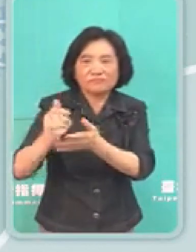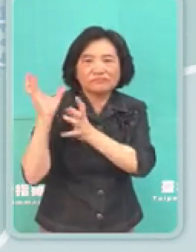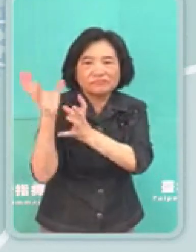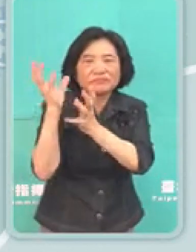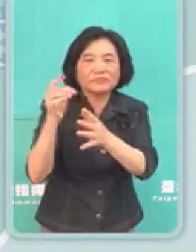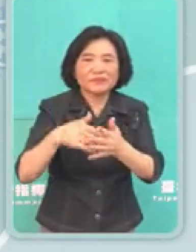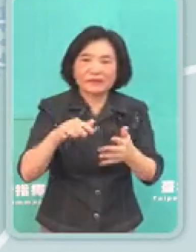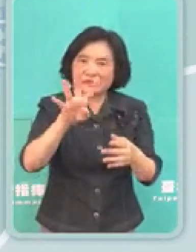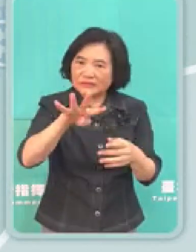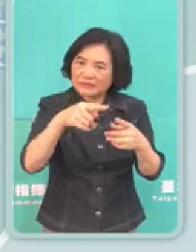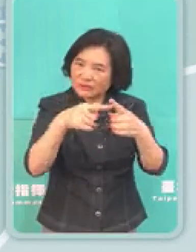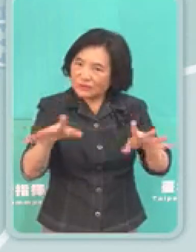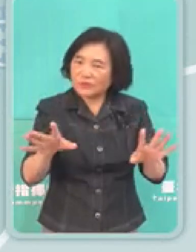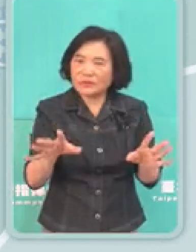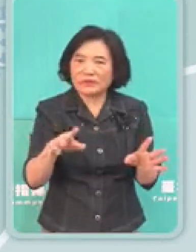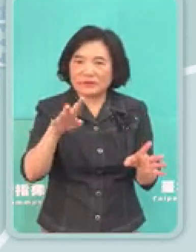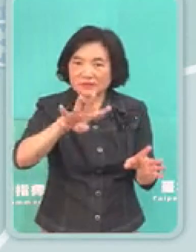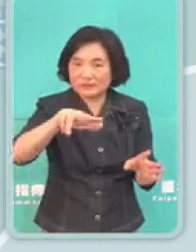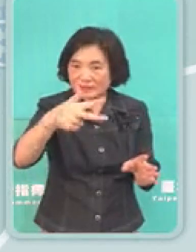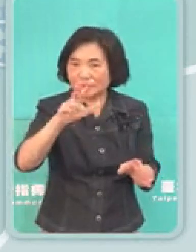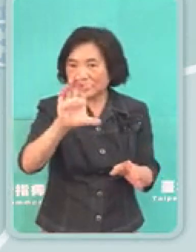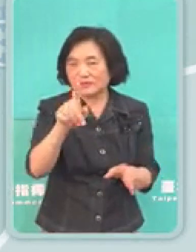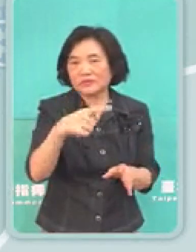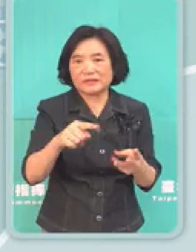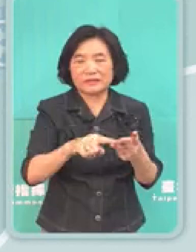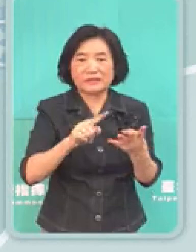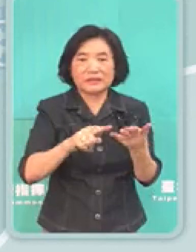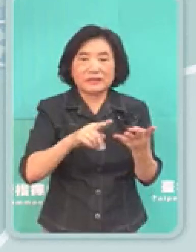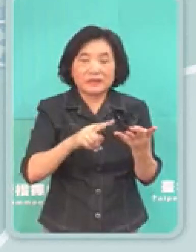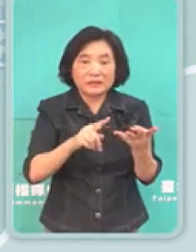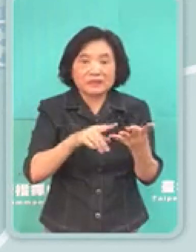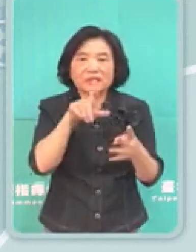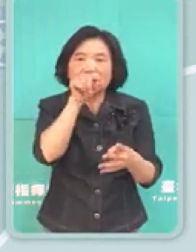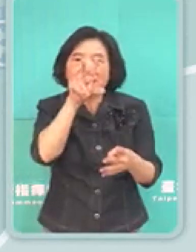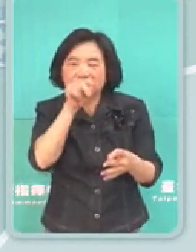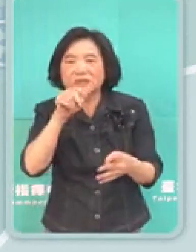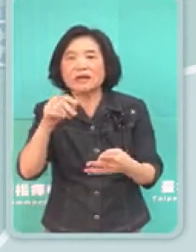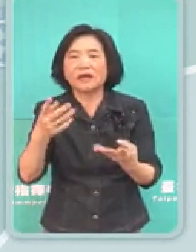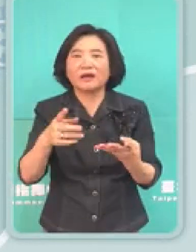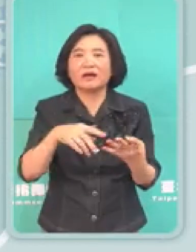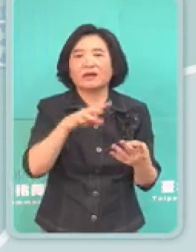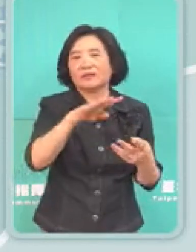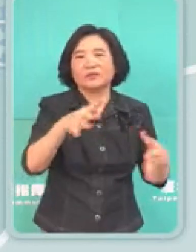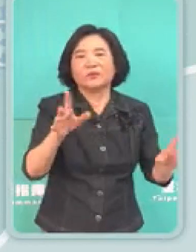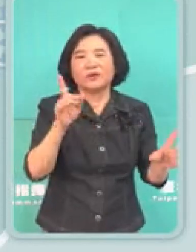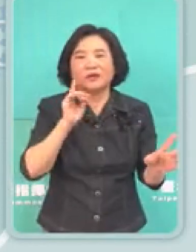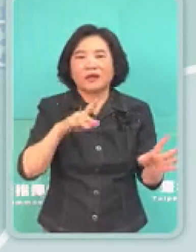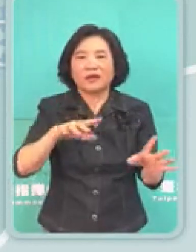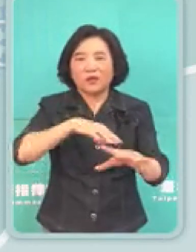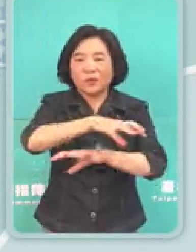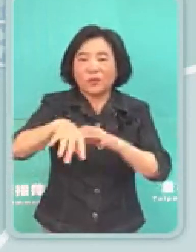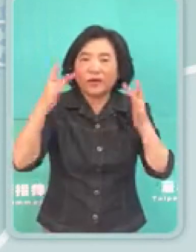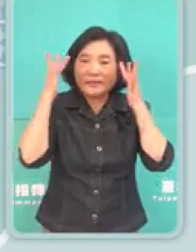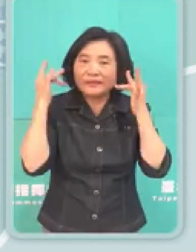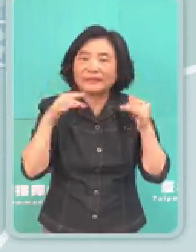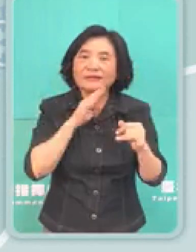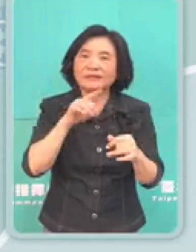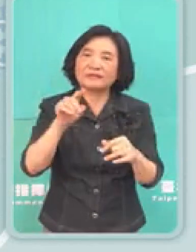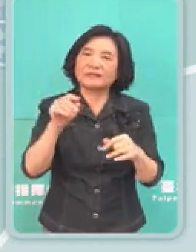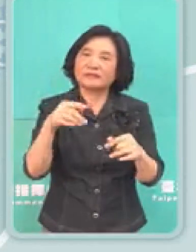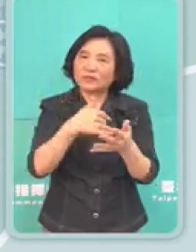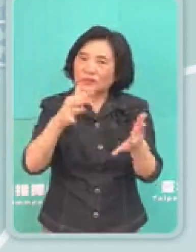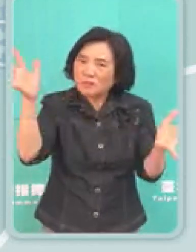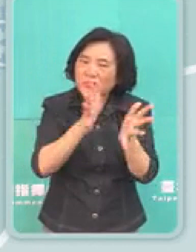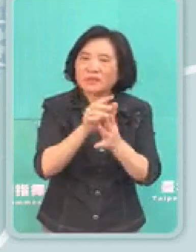算，可以到4790人。畜产有750，还有环南市场2800，大概我们的目标大概说10000人